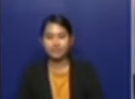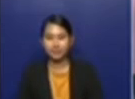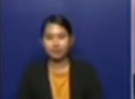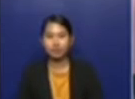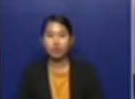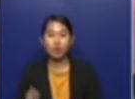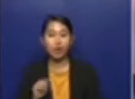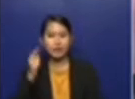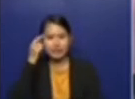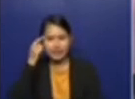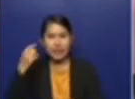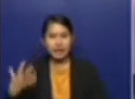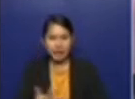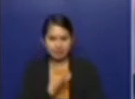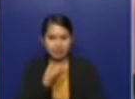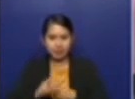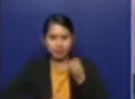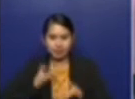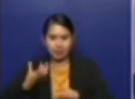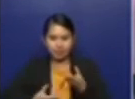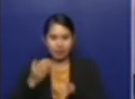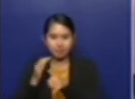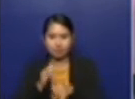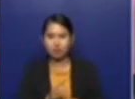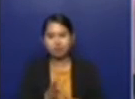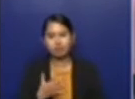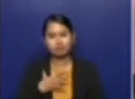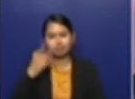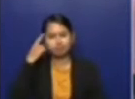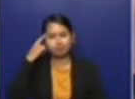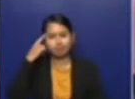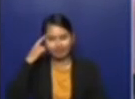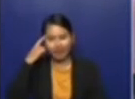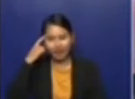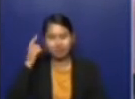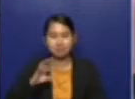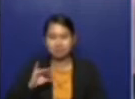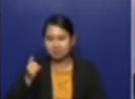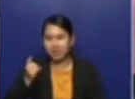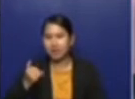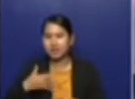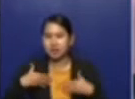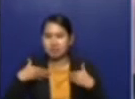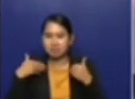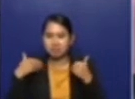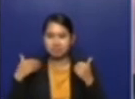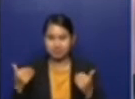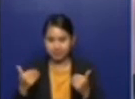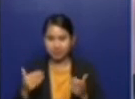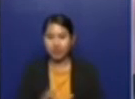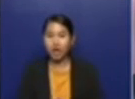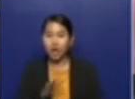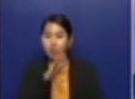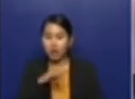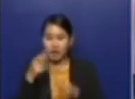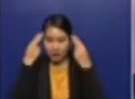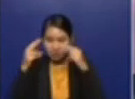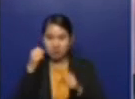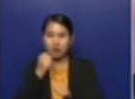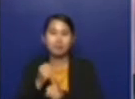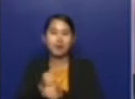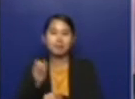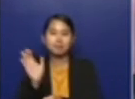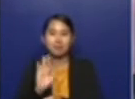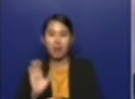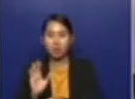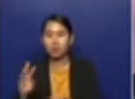ความคิดเห็นมานั้นผมคิดว่าบรรยากาศมันอาจจะดีขึ้นถ้าท่านนายกไม่รีบทำเนี่ย